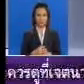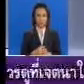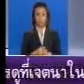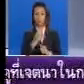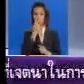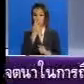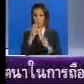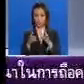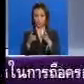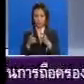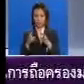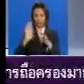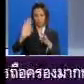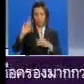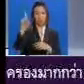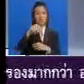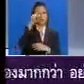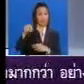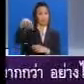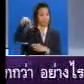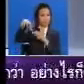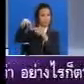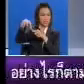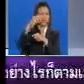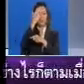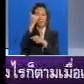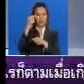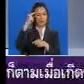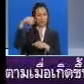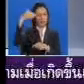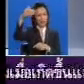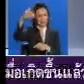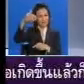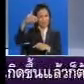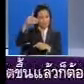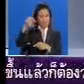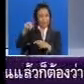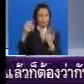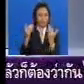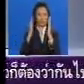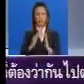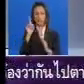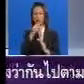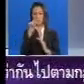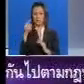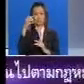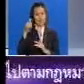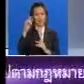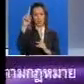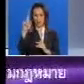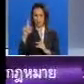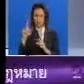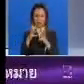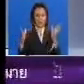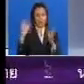ไปดูมาตรการที่เกาะอังกฤษนะคะซึ่งคาดการกันว่าในอนาคตอันใกล้ช่วงฤดูหนาวอาจมีคนอังกฤษนั้นเสียชีวิตจากไข้หวัดใหญ่สายพันธุ์ใหม่สู